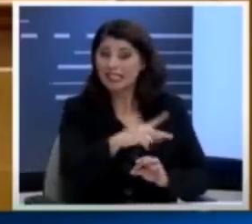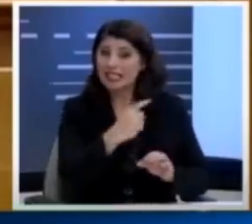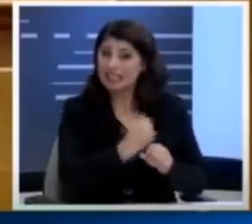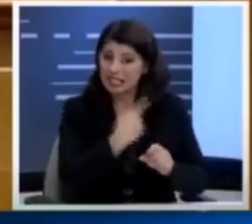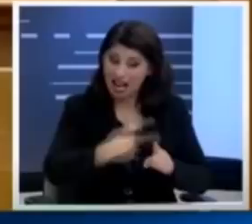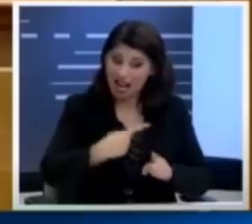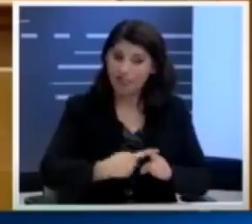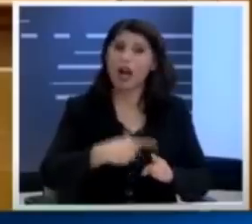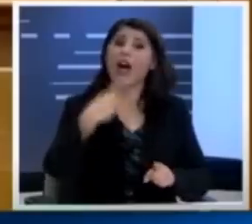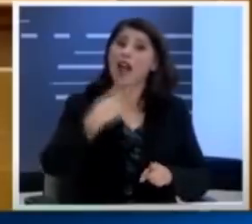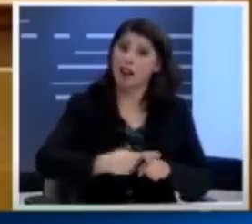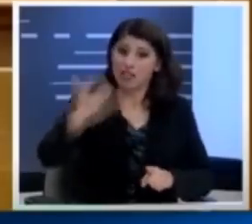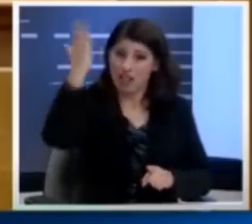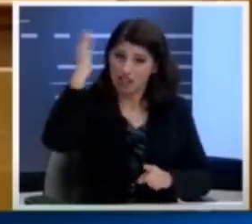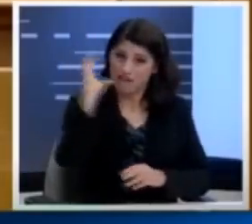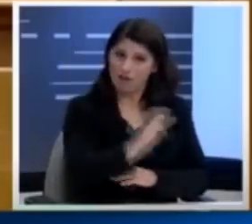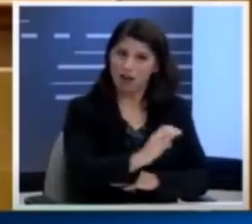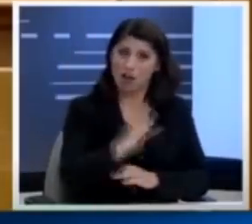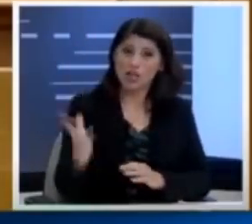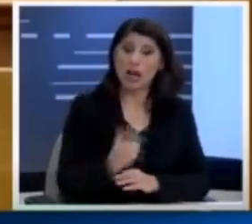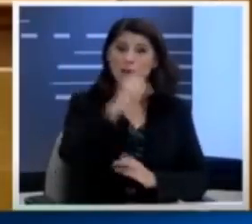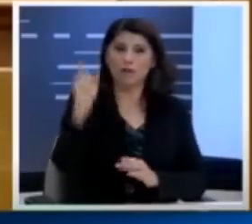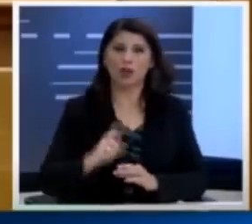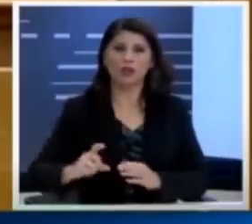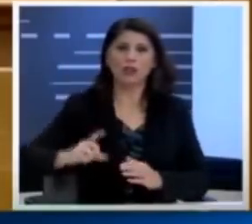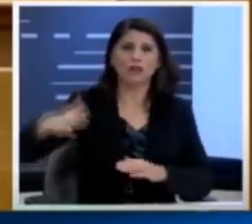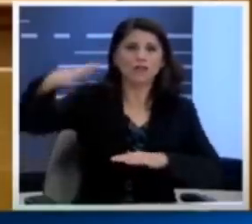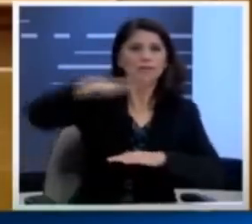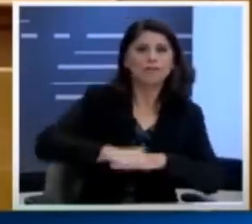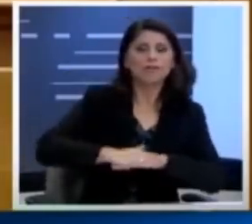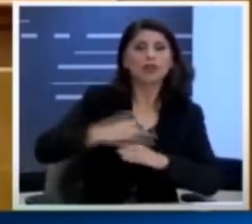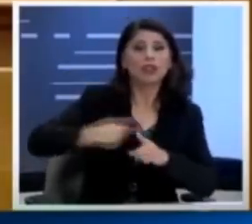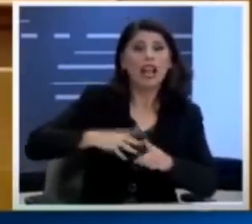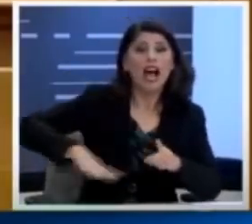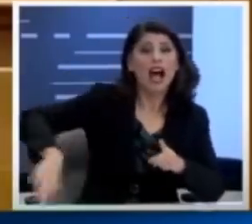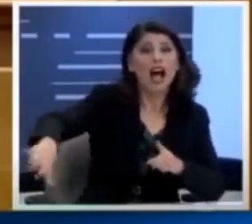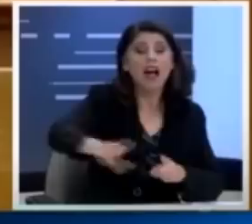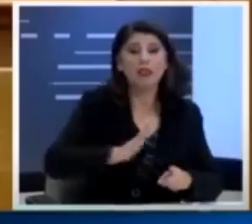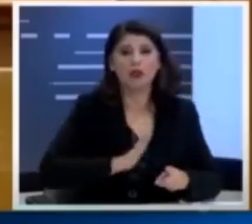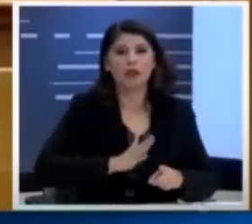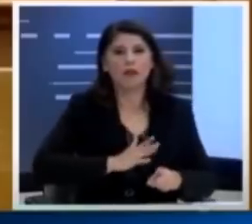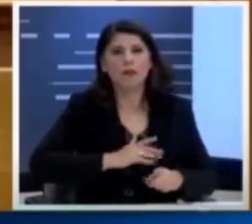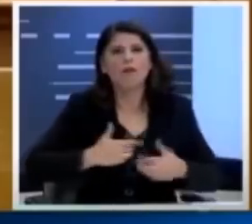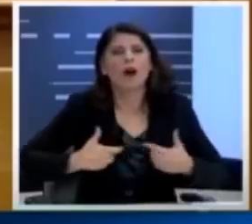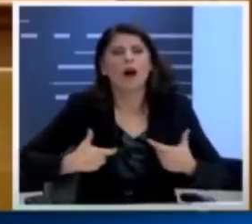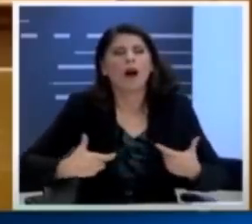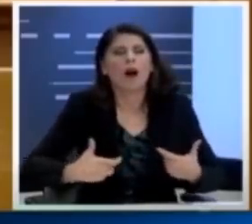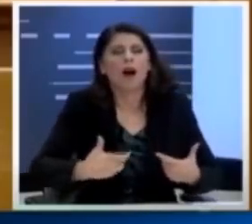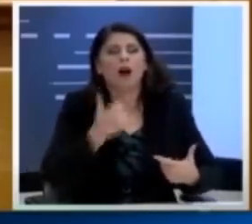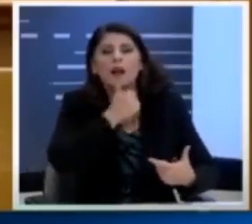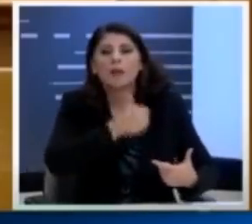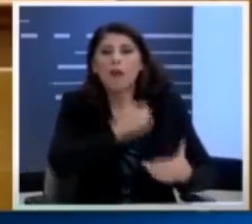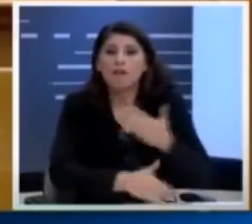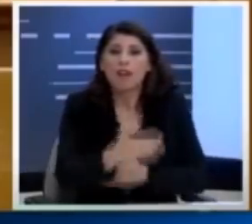του κεφαλαίου, για να επιζήσει, πατά πάνω στην Ελλάδα του ελληνικού λαού που στενάζει για να θωρακίζονται τα